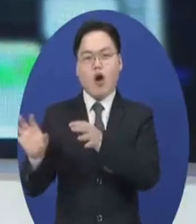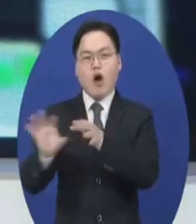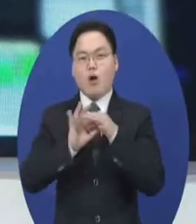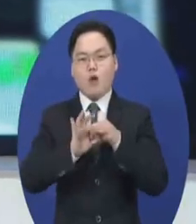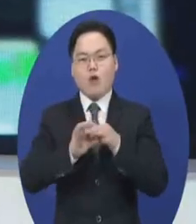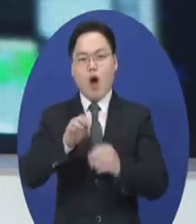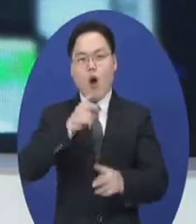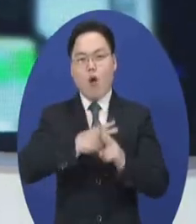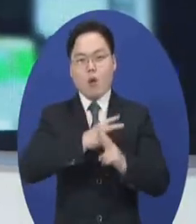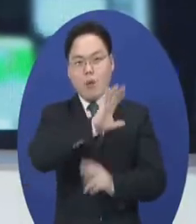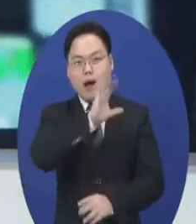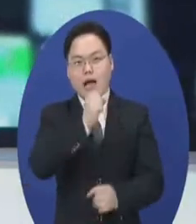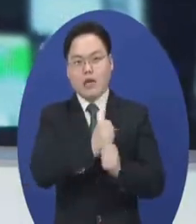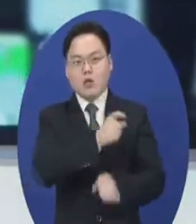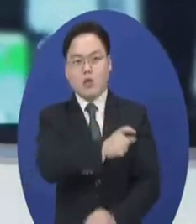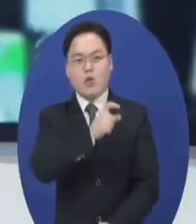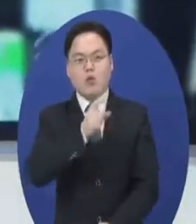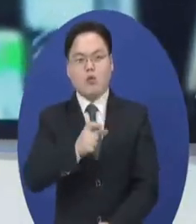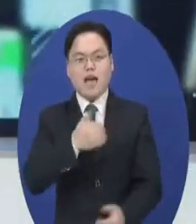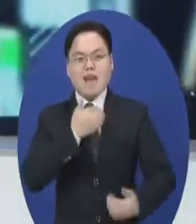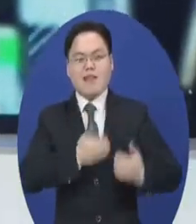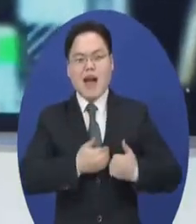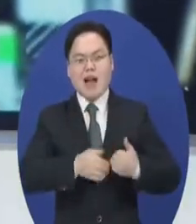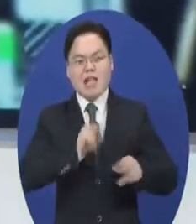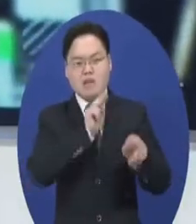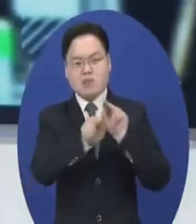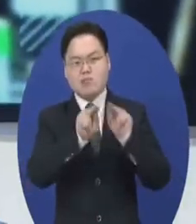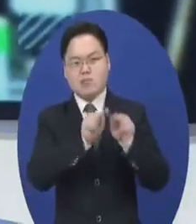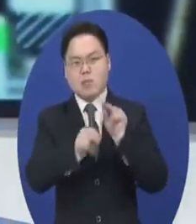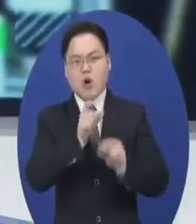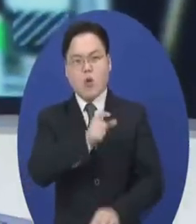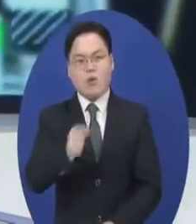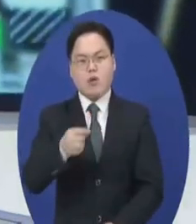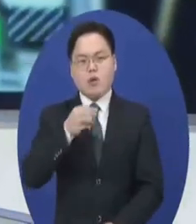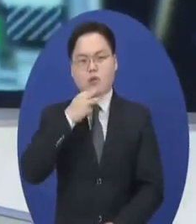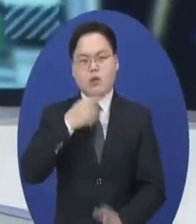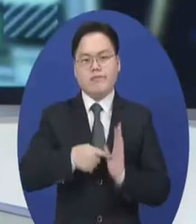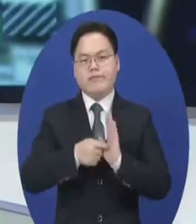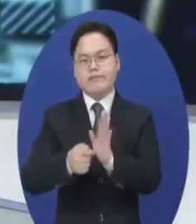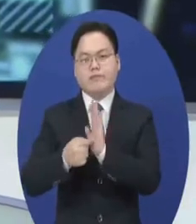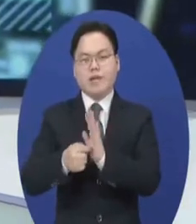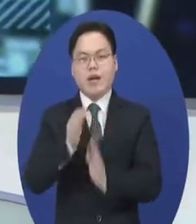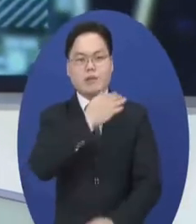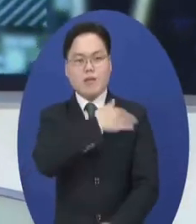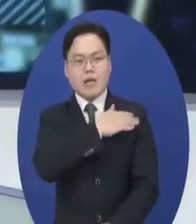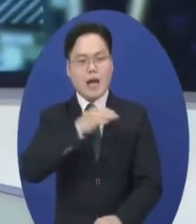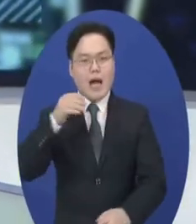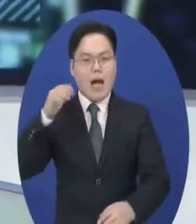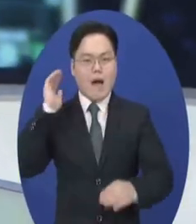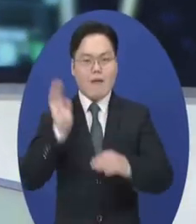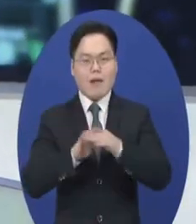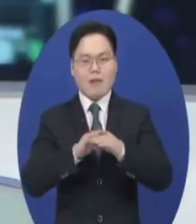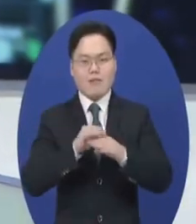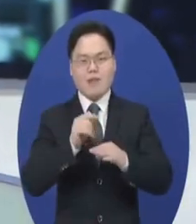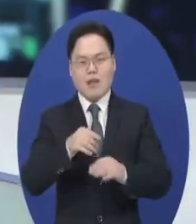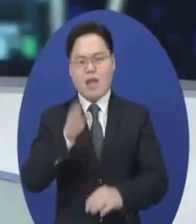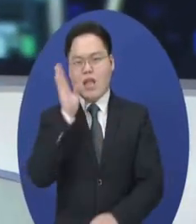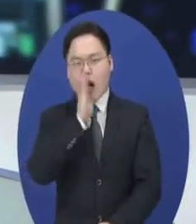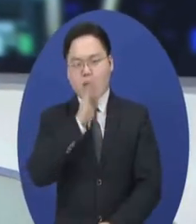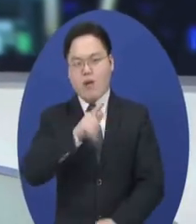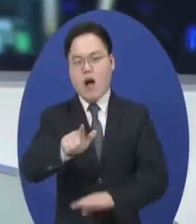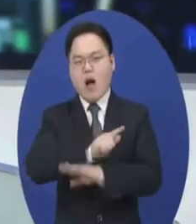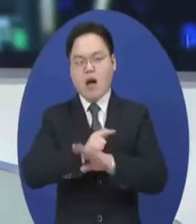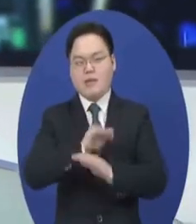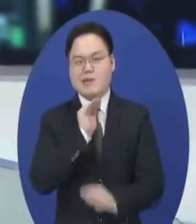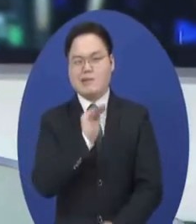холбогдсон хууль хяналтын байгууллагын аль багчдын асуудлыг яаралтай шалгаж олон нийтэд мэдээлхийг цагдаагийн ерөнхий газар авилгатай тэмцэх газар тагнуулын